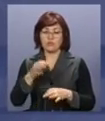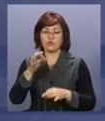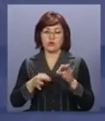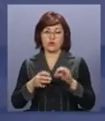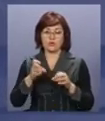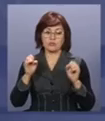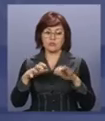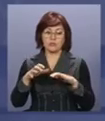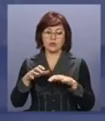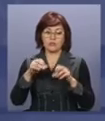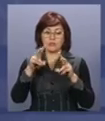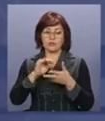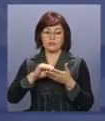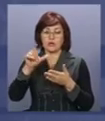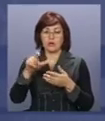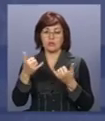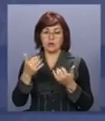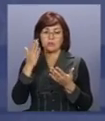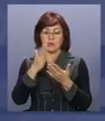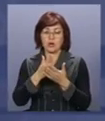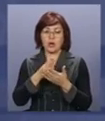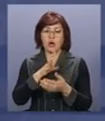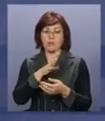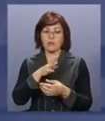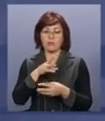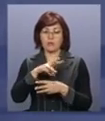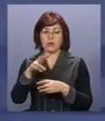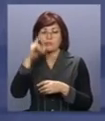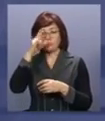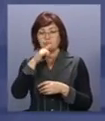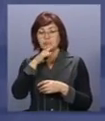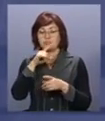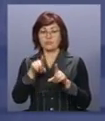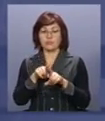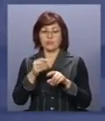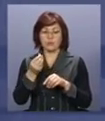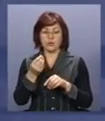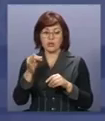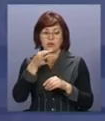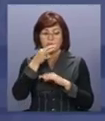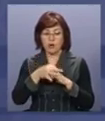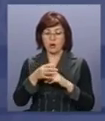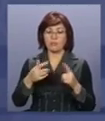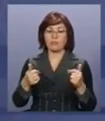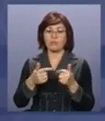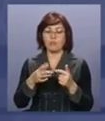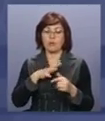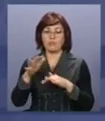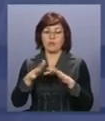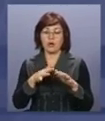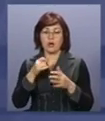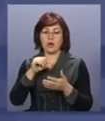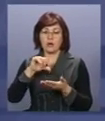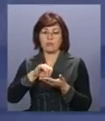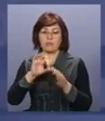келген әріптесім Жадыра Омаржан дәл қазір тікелей эфирде миллиондаған қазақстандықтың қаржысына жауапты қордағы болған тірлікті баяндап